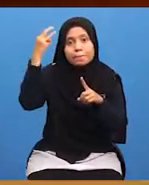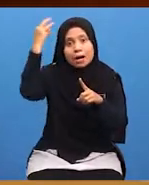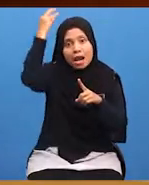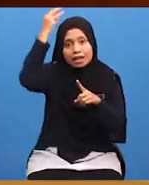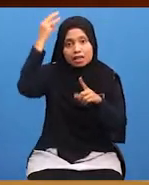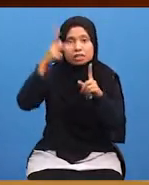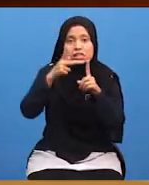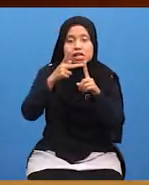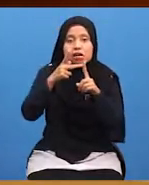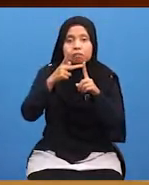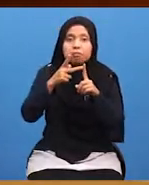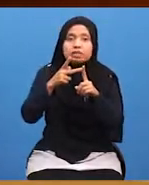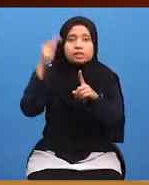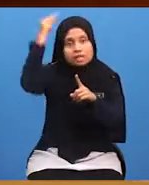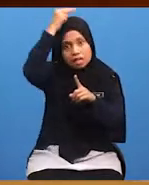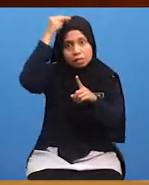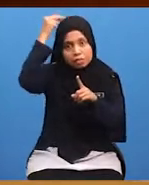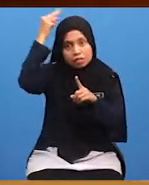Nabi Muhammad sallallahu alaihi wasallam.